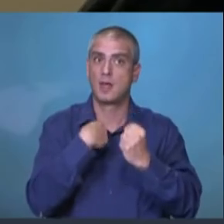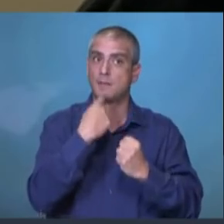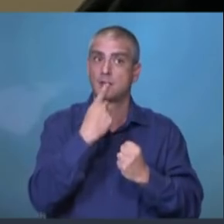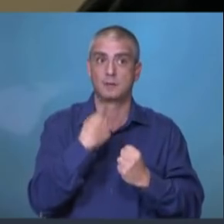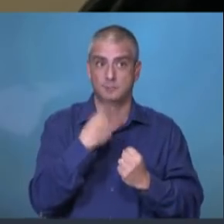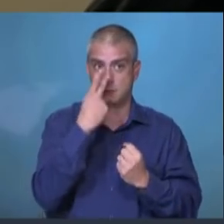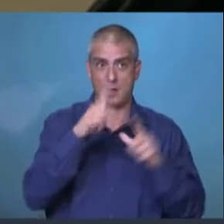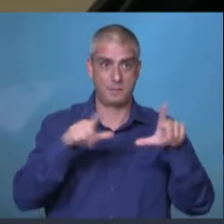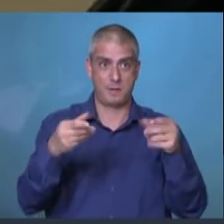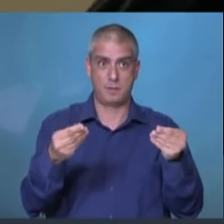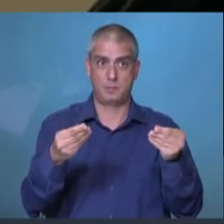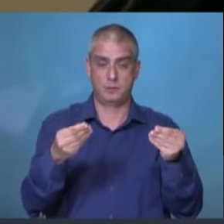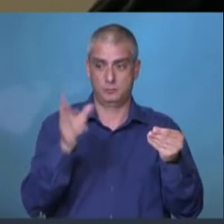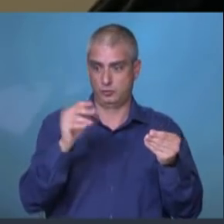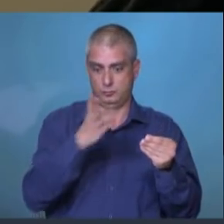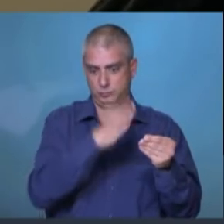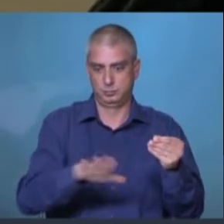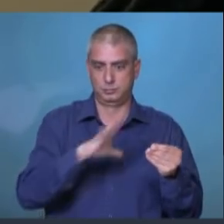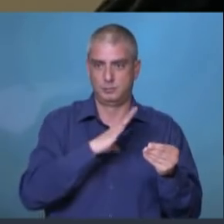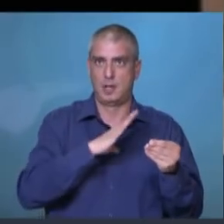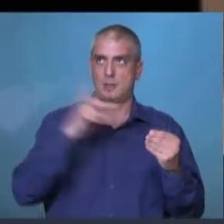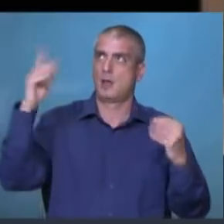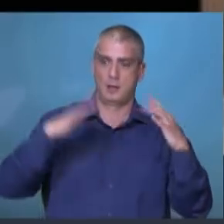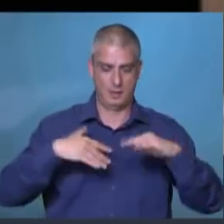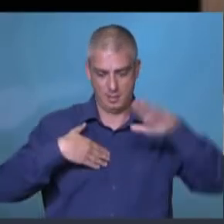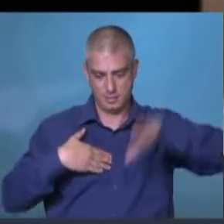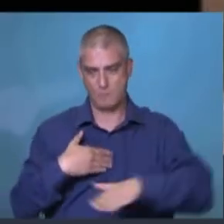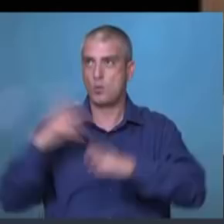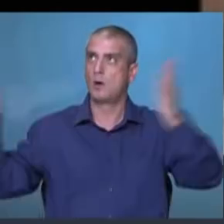חברים, אני מסתכל על המפה, ושם יש שטח הריגה קלאסי.